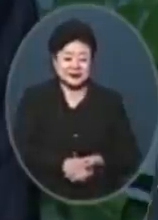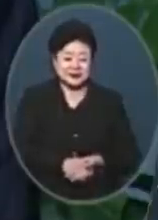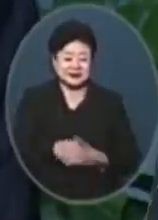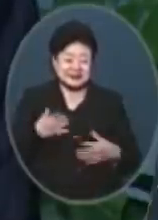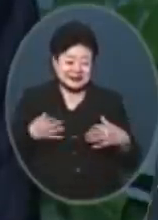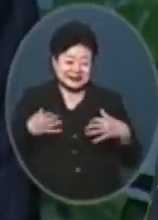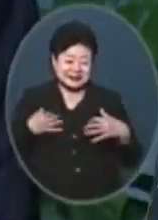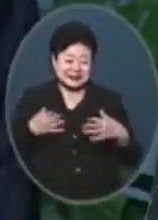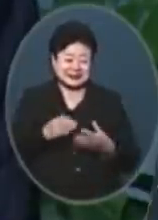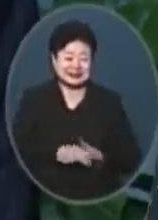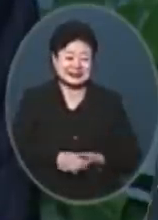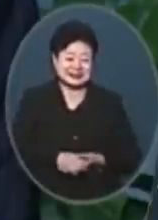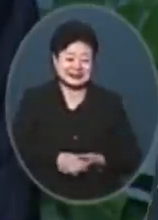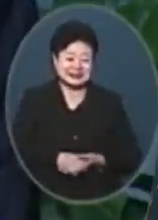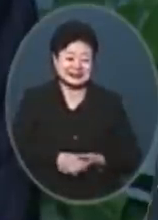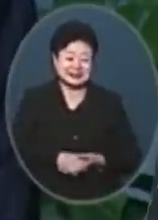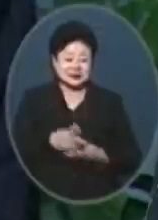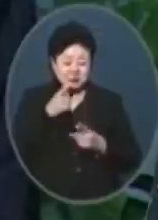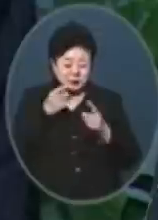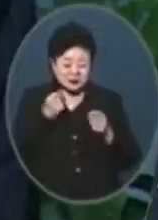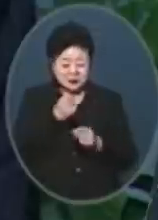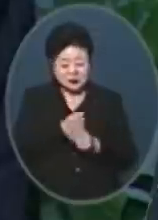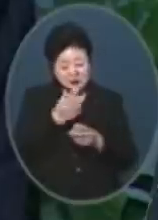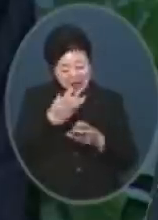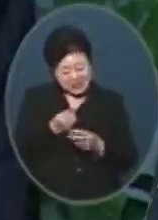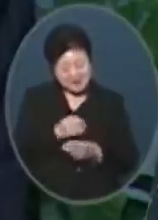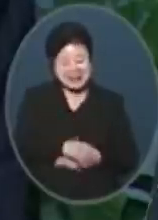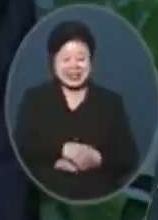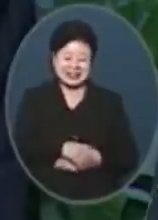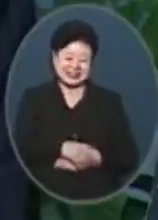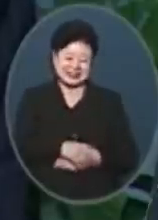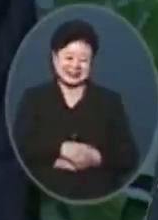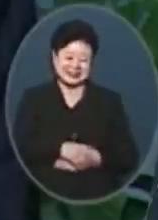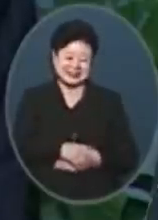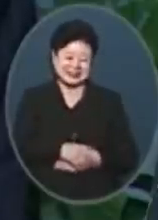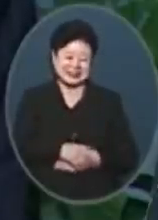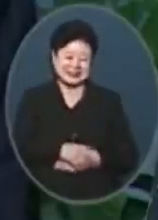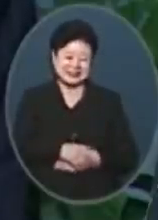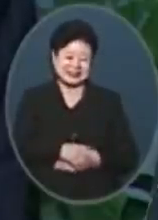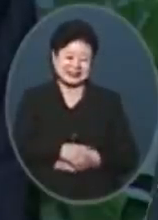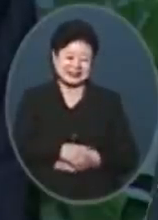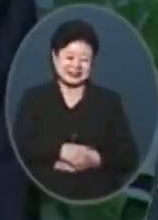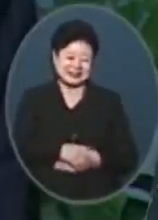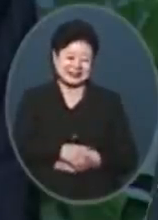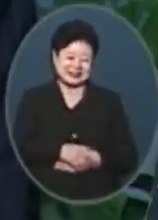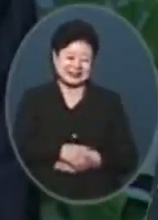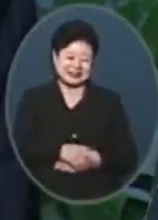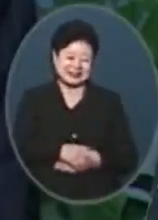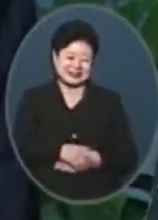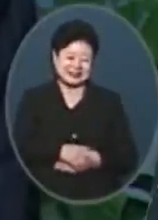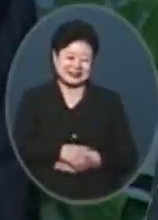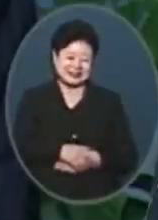재미있습니다. 조 목사님 수고 많이 합니다. 얼마나